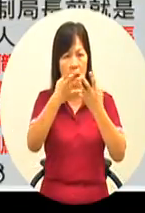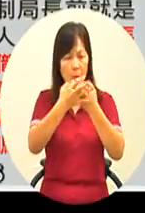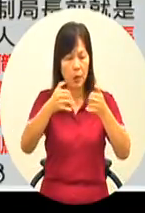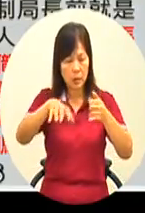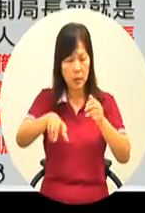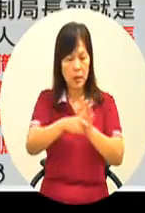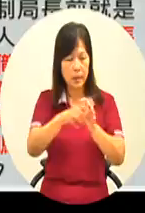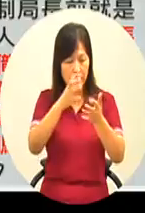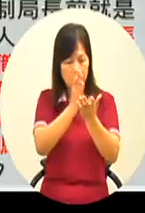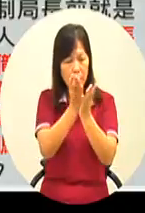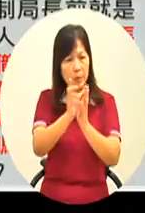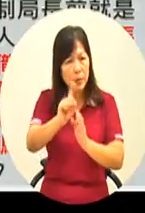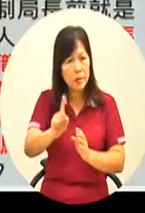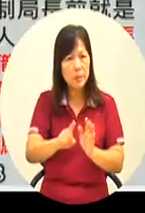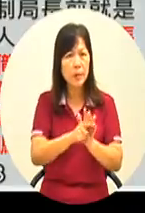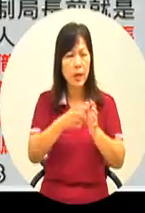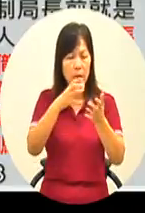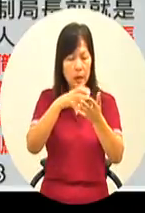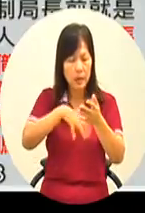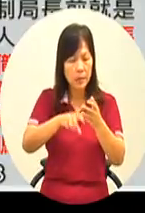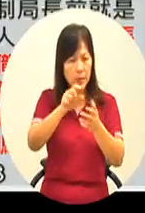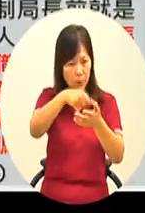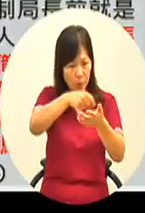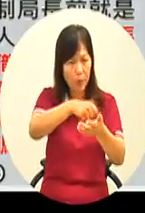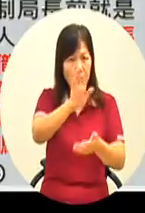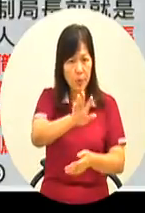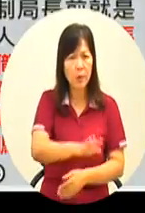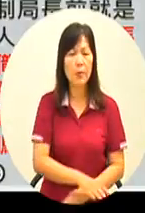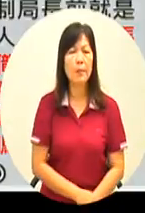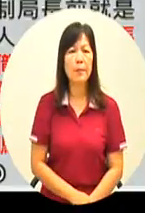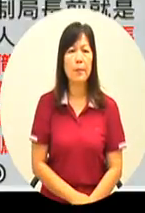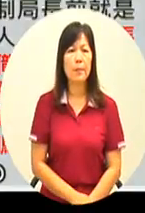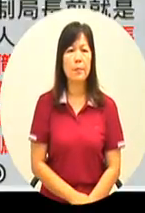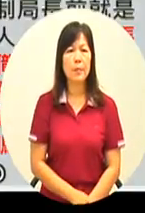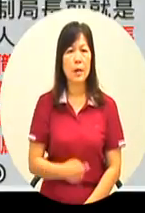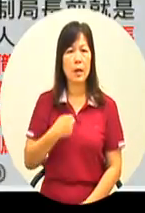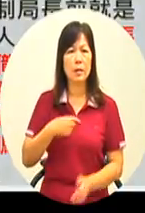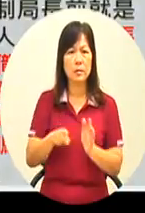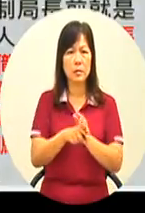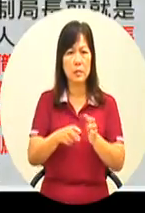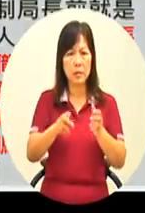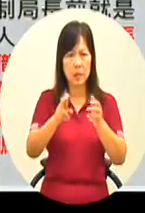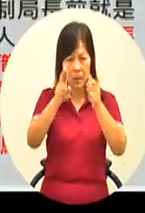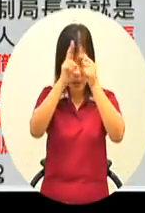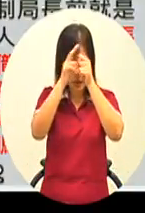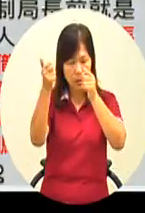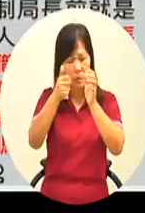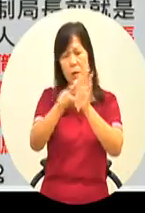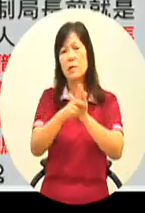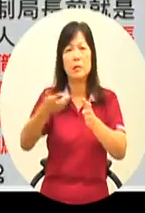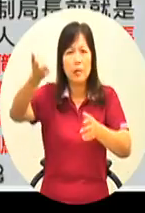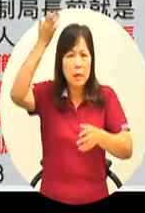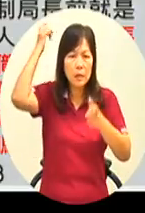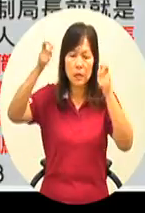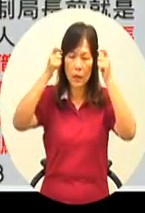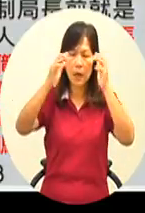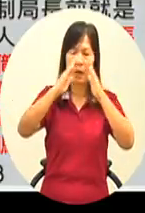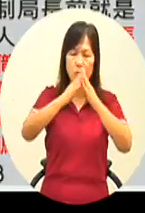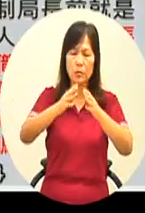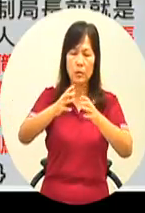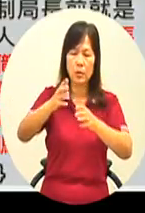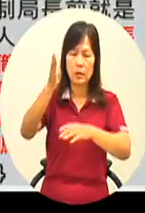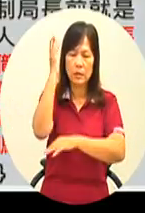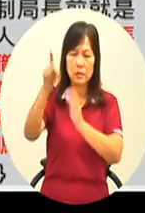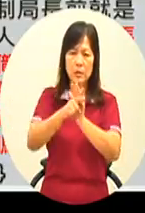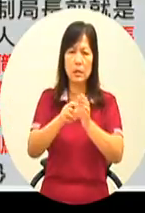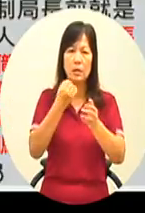容，他网站上面的内容写着什么？许明春律师是高雄市政府法制局局长，